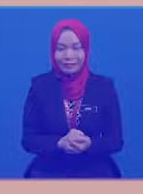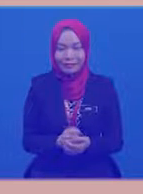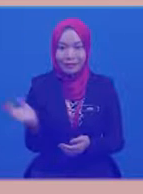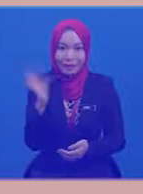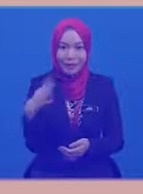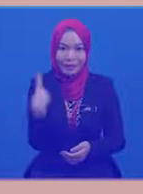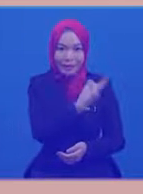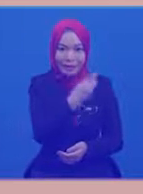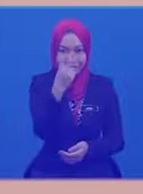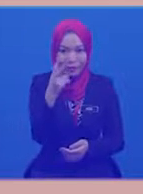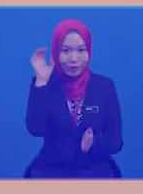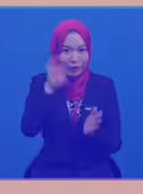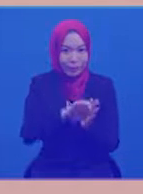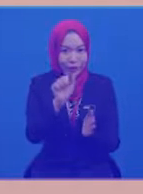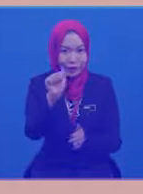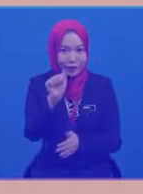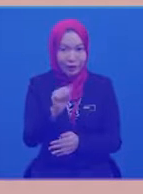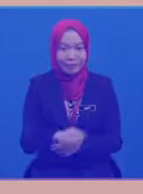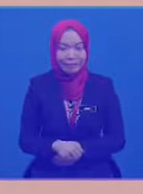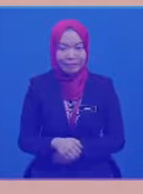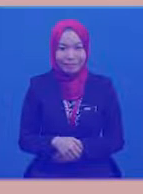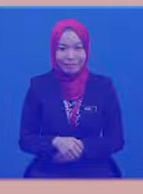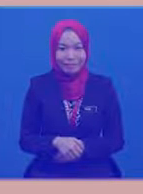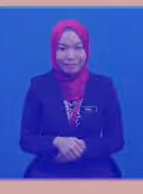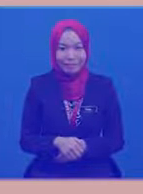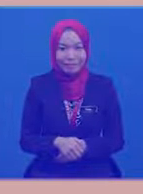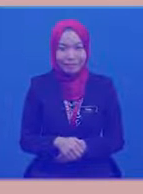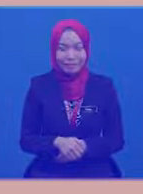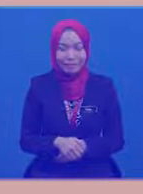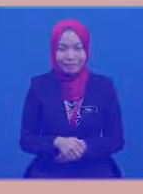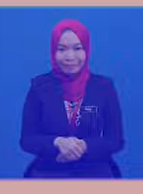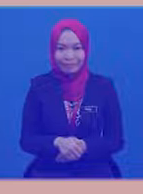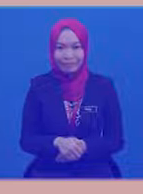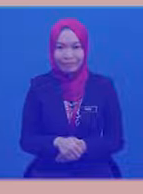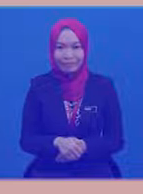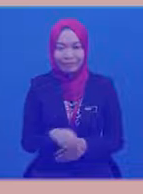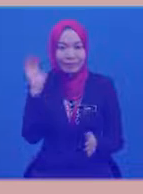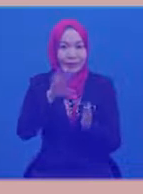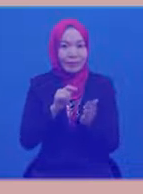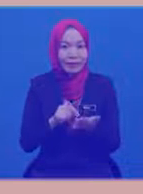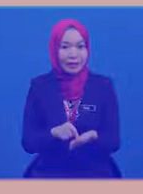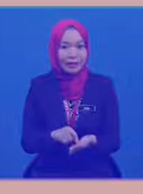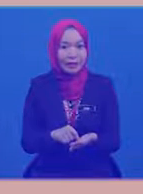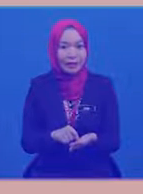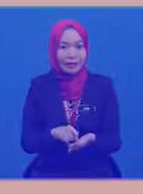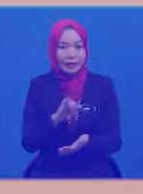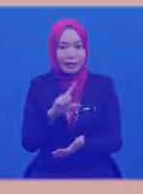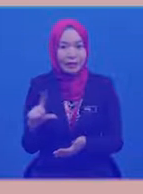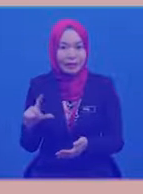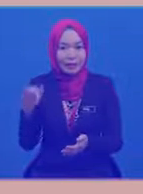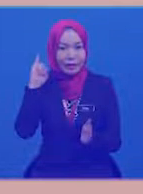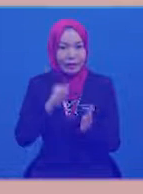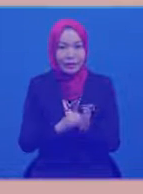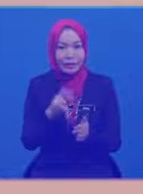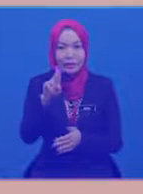Mari kita lihat gambar A terlebih dahulu. Gambar A merupakan imej raster